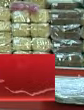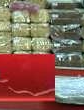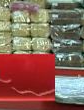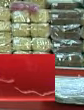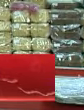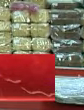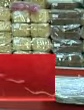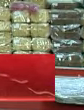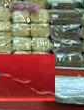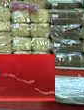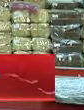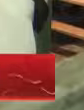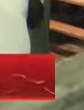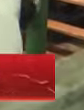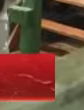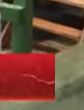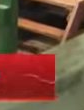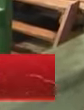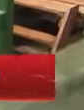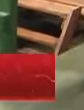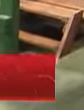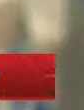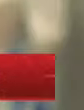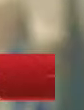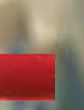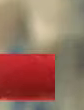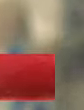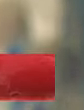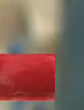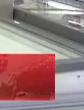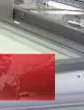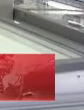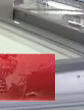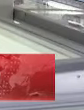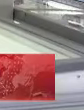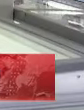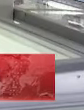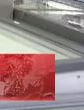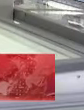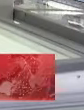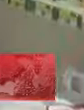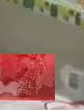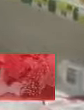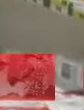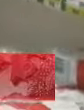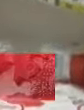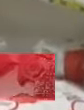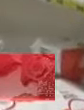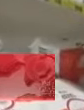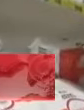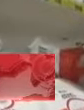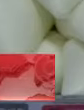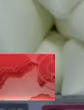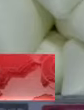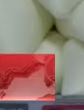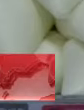Дүкен сөрелерінен қант жоғалуы мүмкін. Жергілікті шаруалар өнімін сата алмай қиналып отыр. Себебі нарықты шетелдің арзан тауарлары